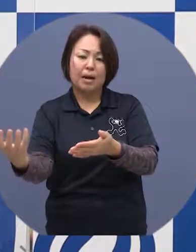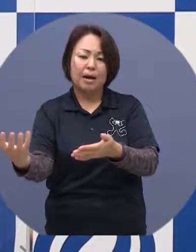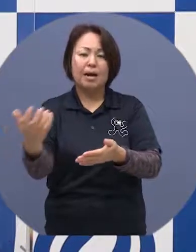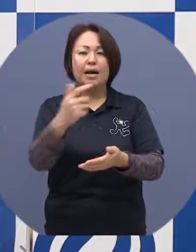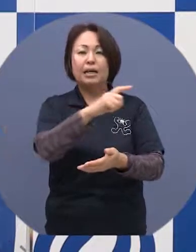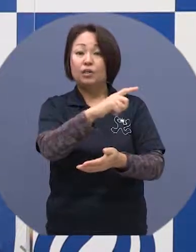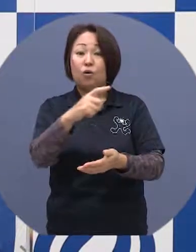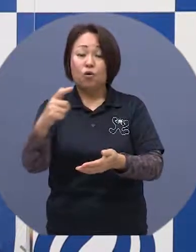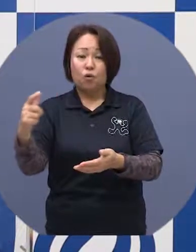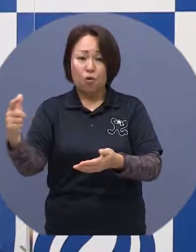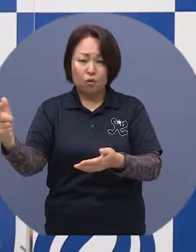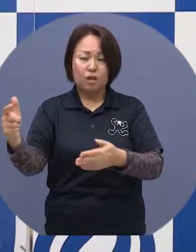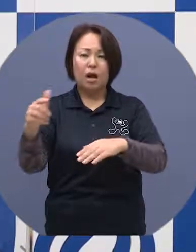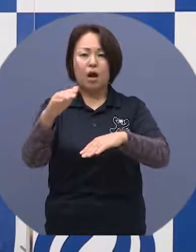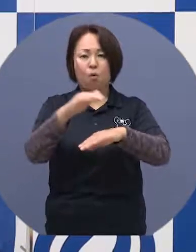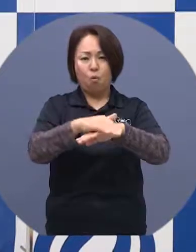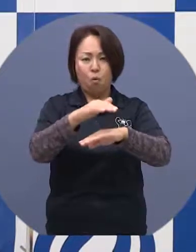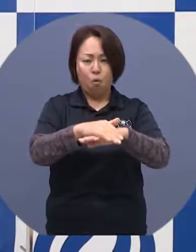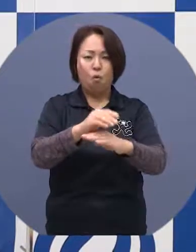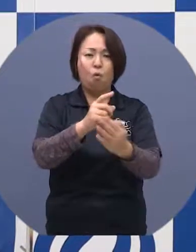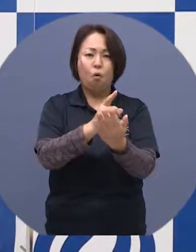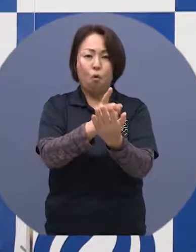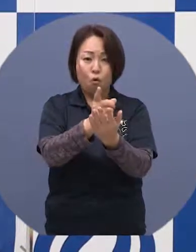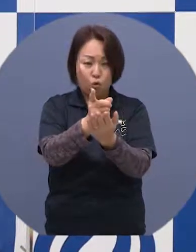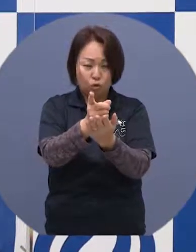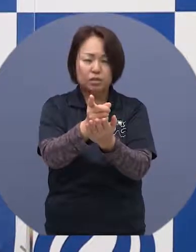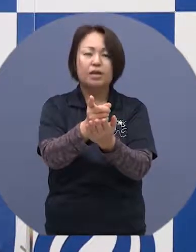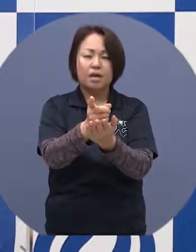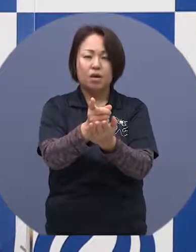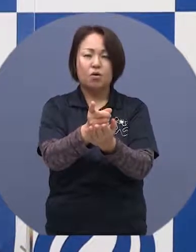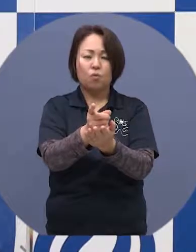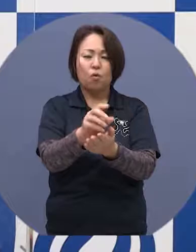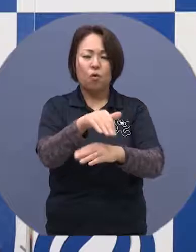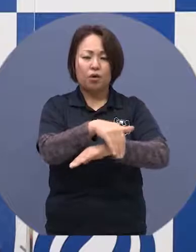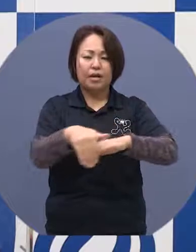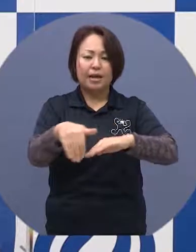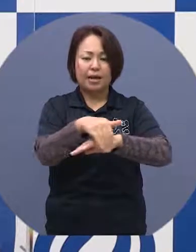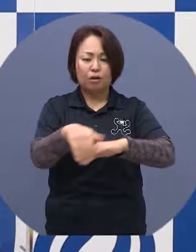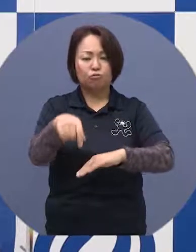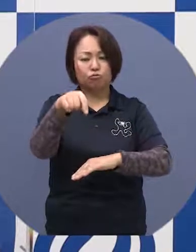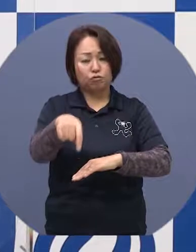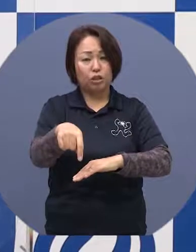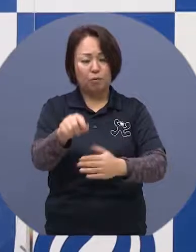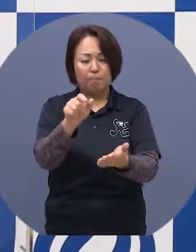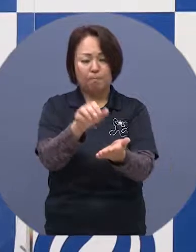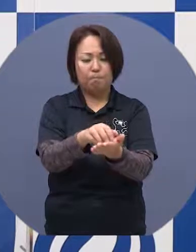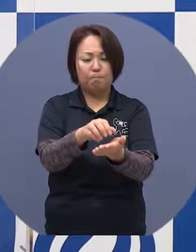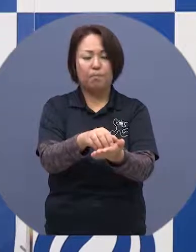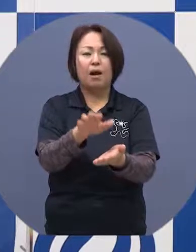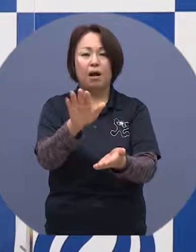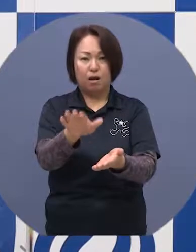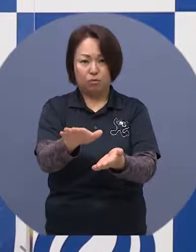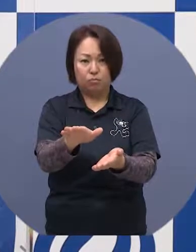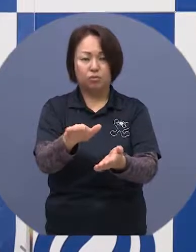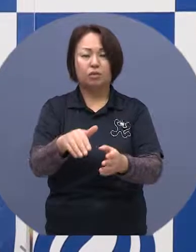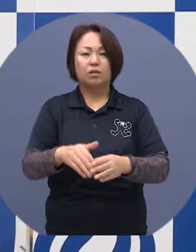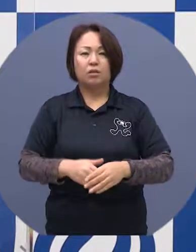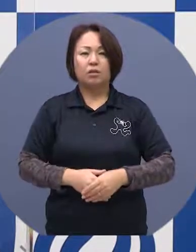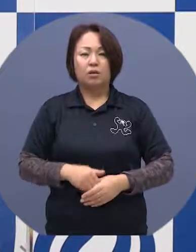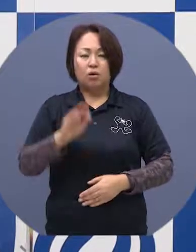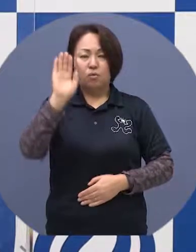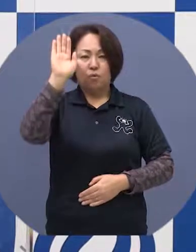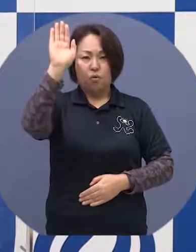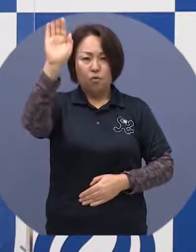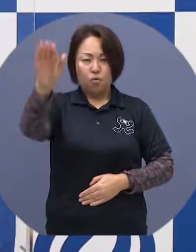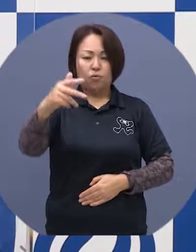一つ施設の今後の方向性についてこの計画の中では示していくこととしているものであります今後の